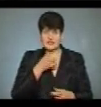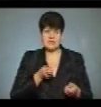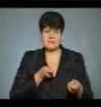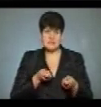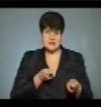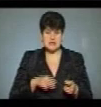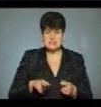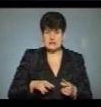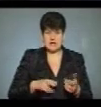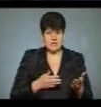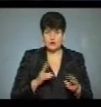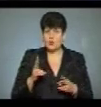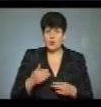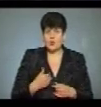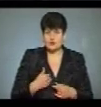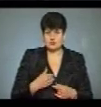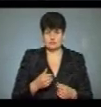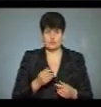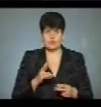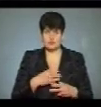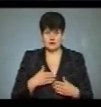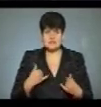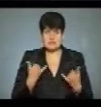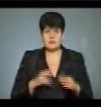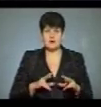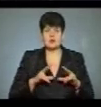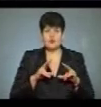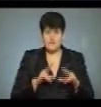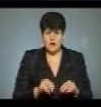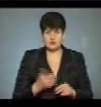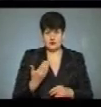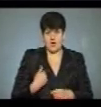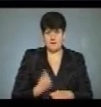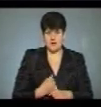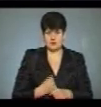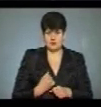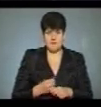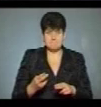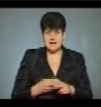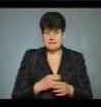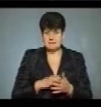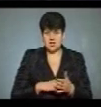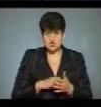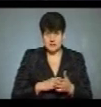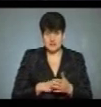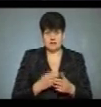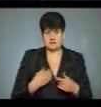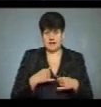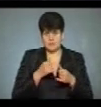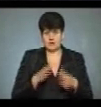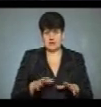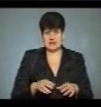адміністрації, директора, кого хоче, кого ні. Зараз хоча б гарантувало, що я працюю. Без причини мене без закону не можуть